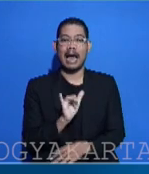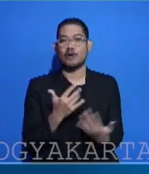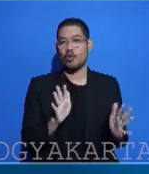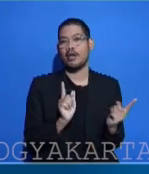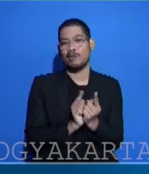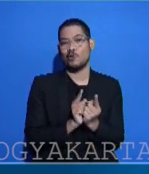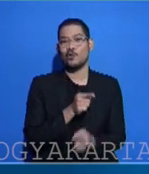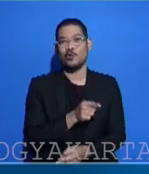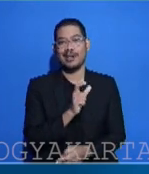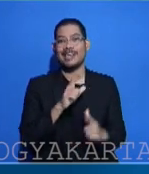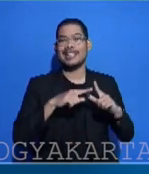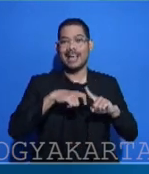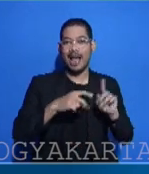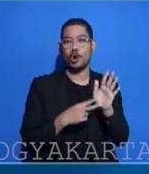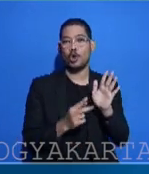sempat nengok, ya,